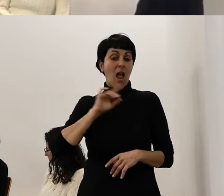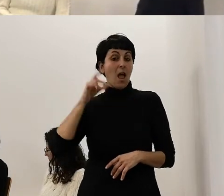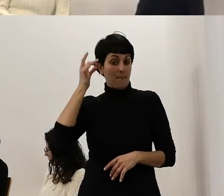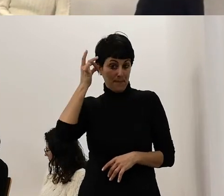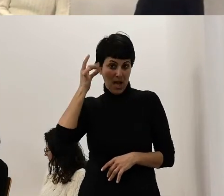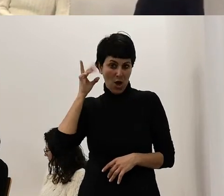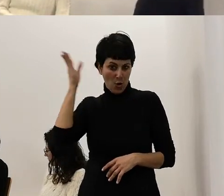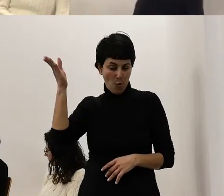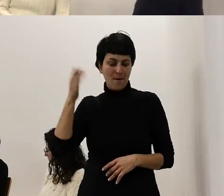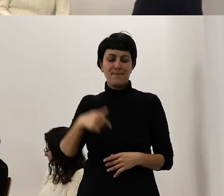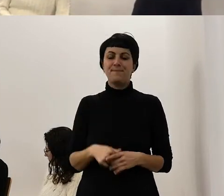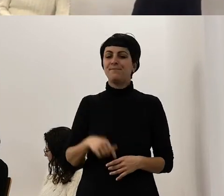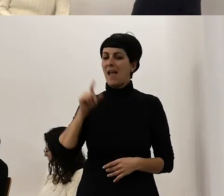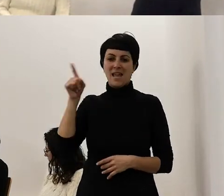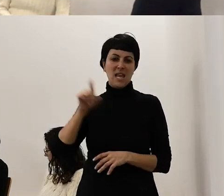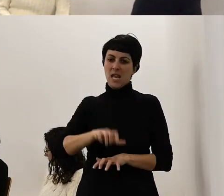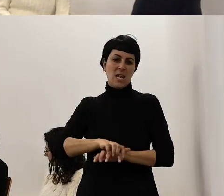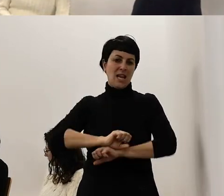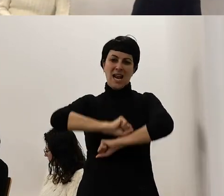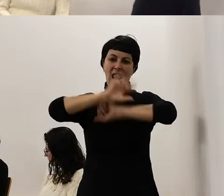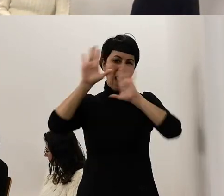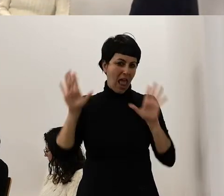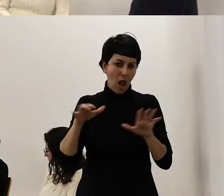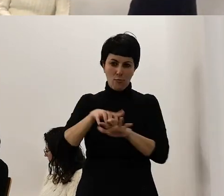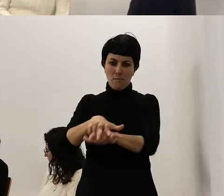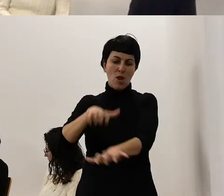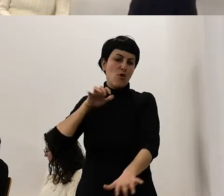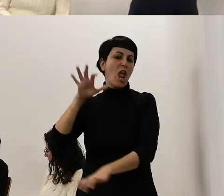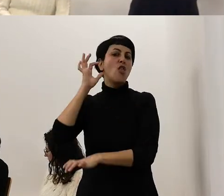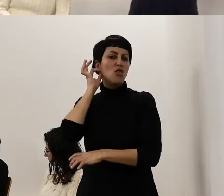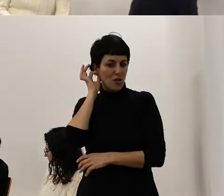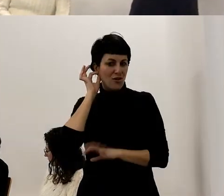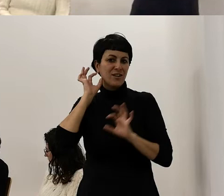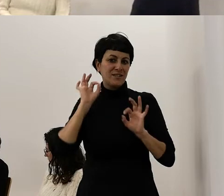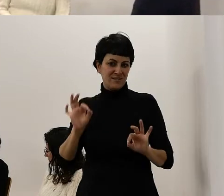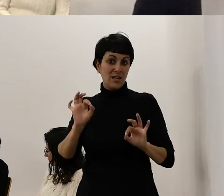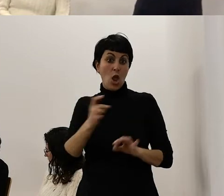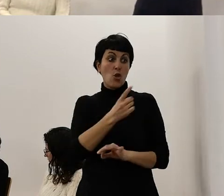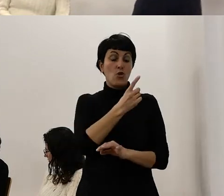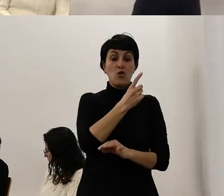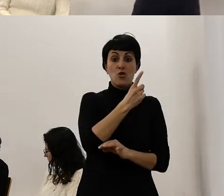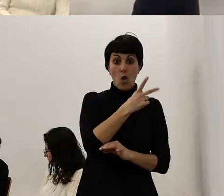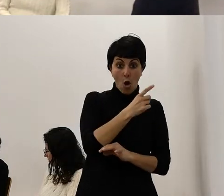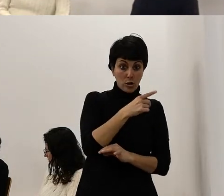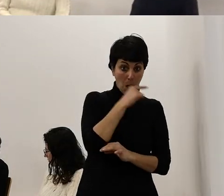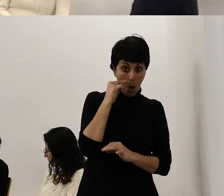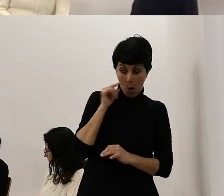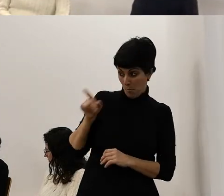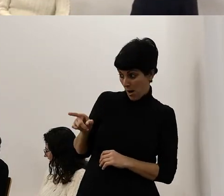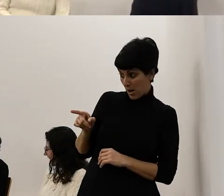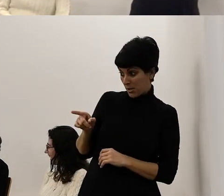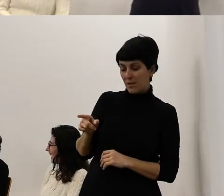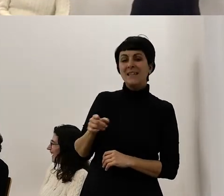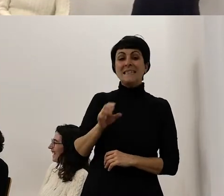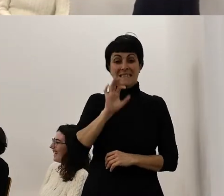i allà clarament guanyem per majoria les dones. Teniu 12 homes, m'has dit. Sí, però no